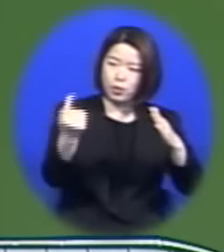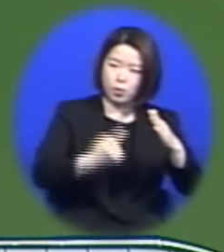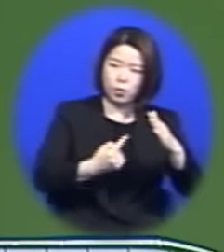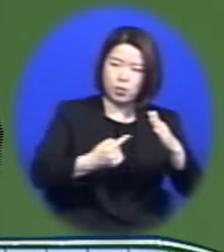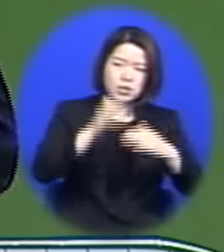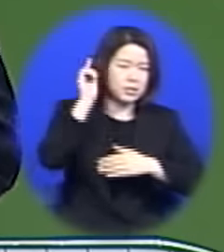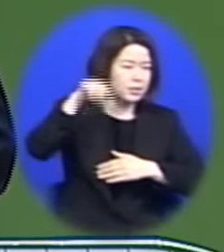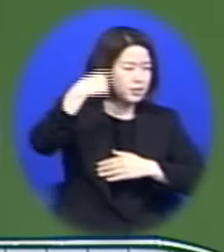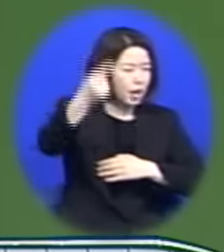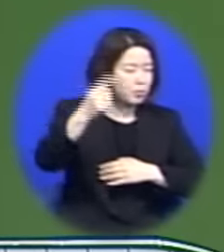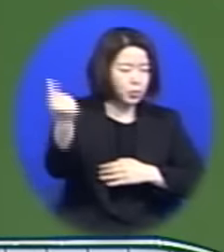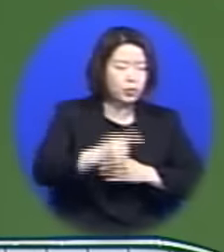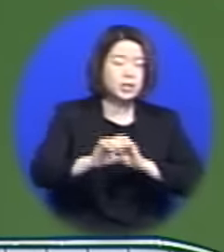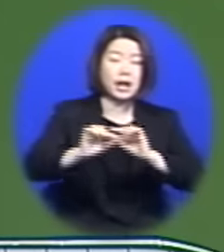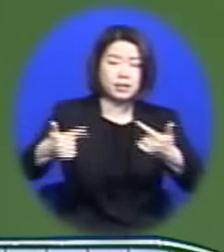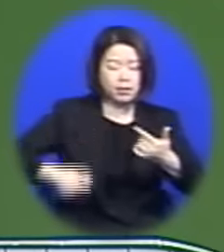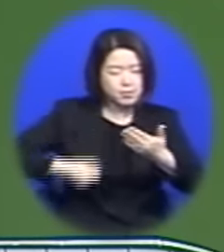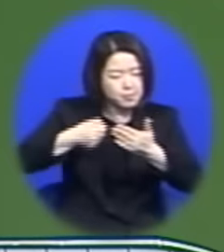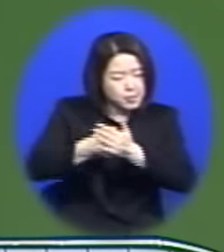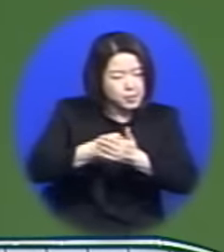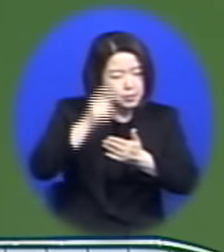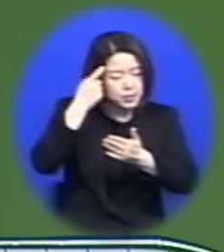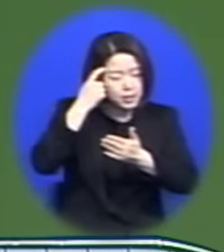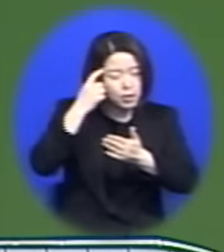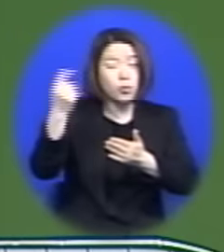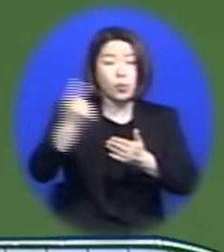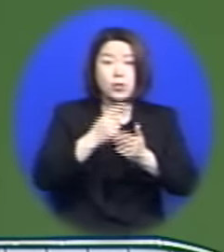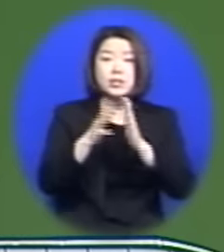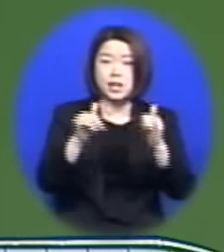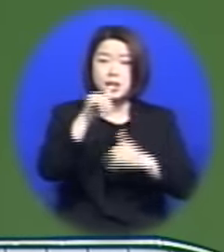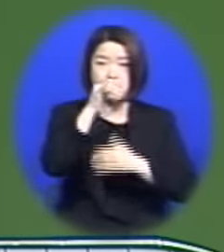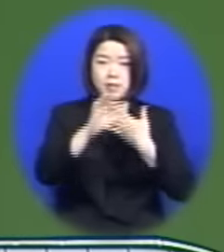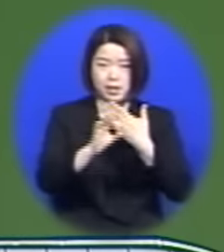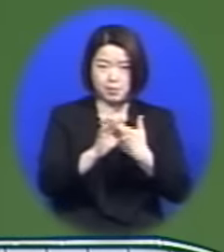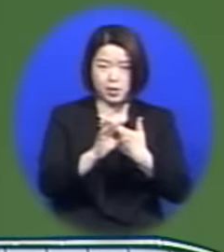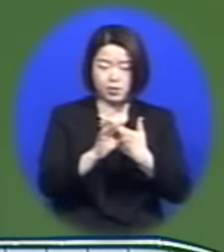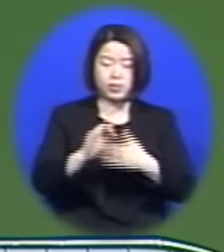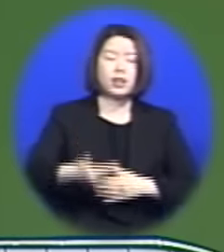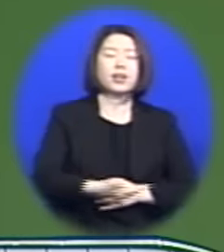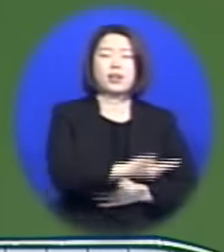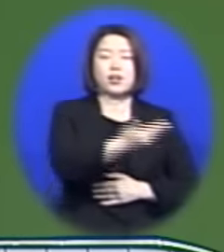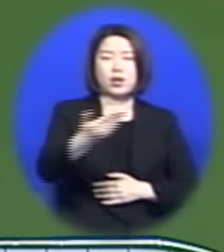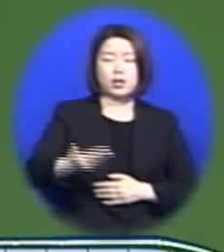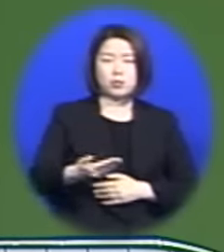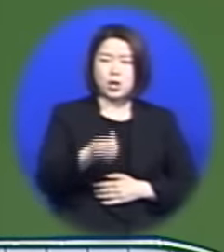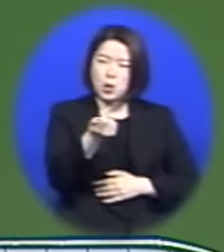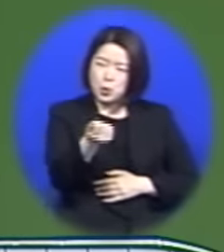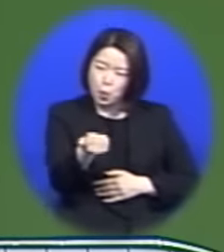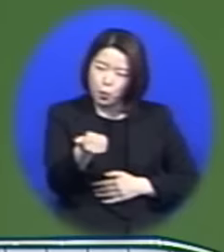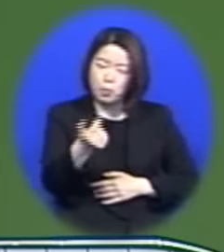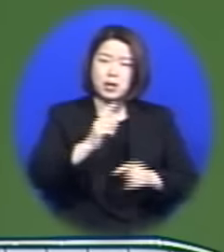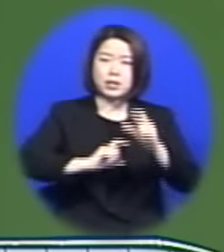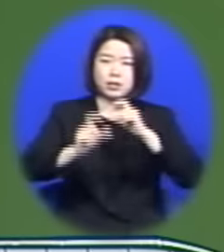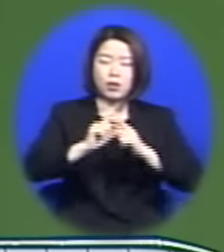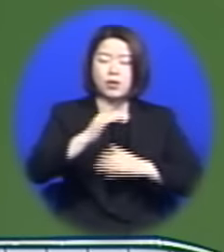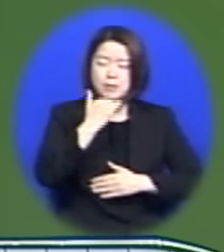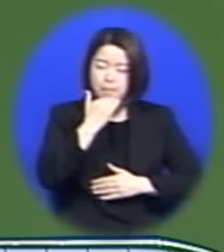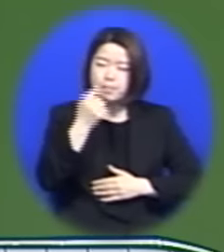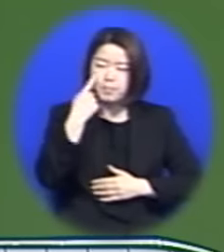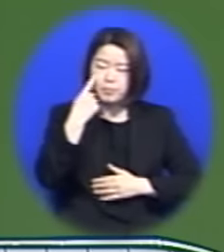거야 이렇게 생각하고 오신 분이 혹 계시다면 여러분 조금만 더 기다려